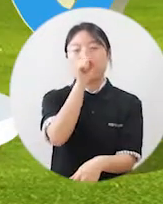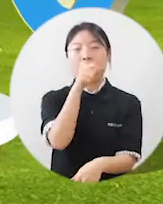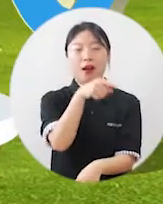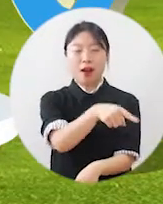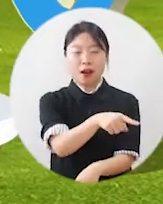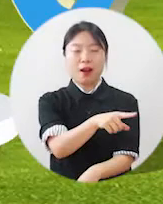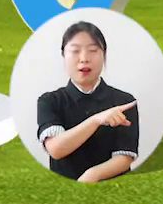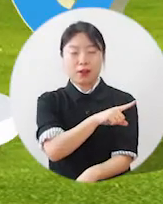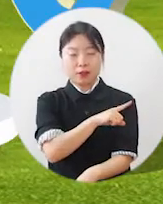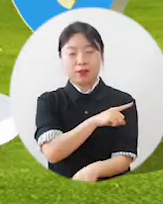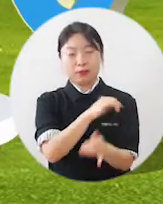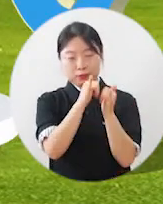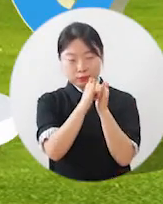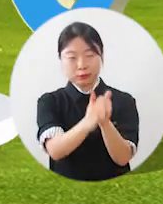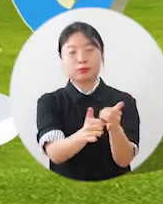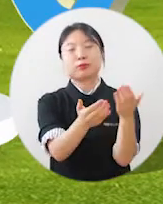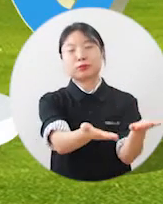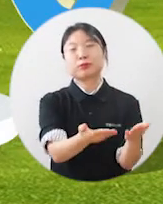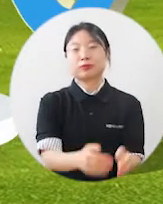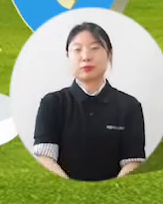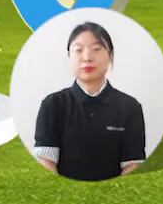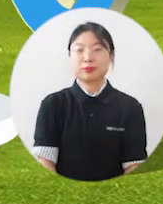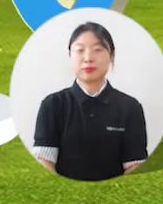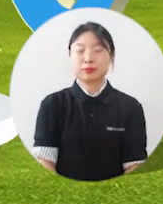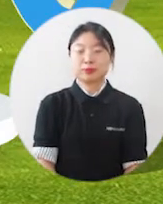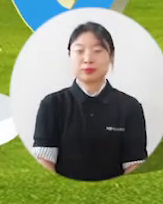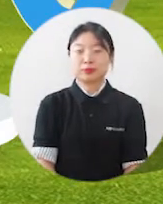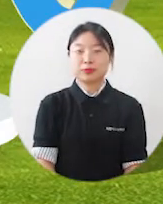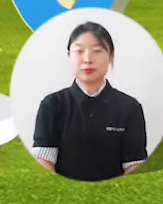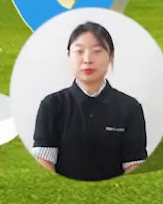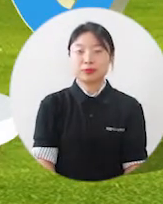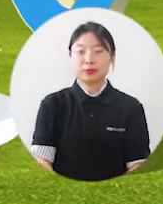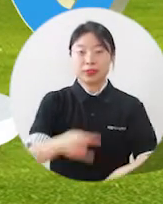운영해 높은 평가를 받았는데요. 의왕시